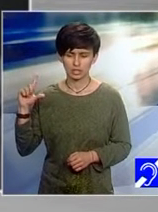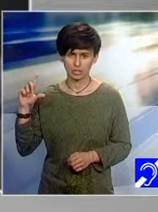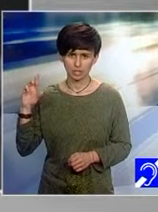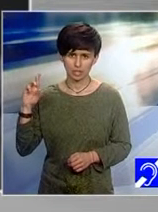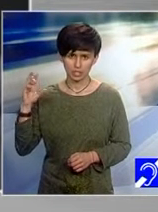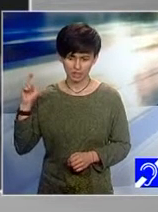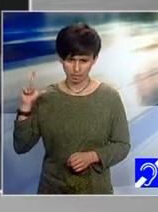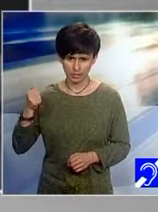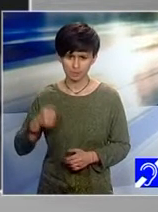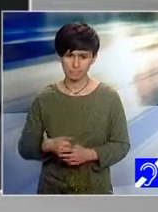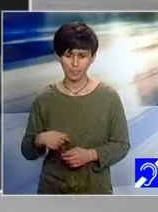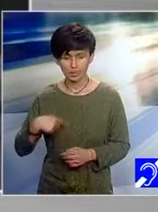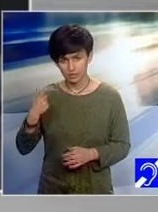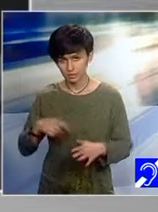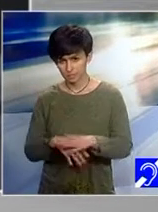după refugiu.